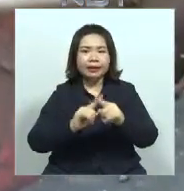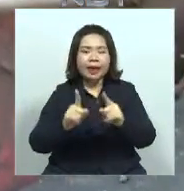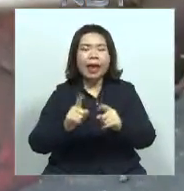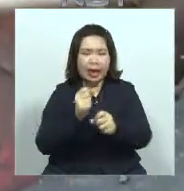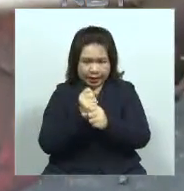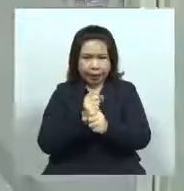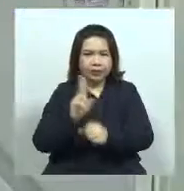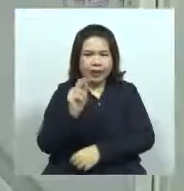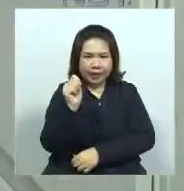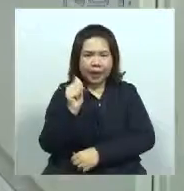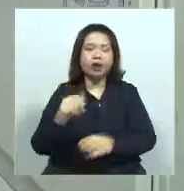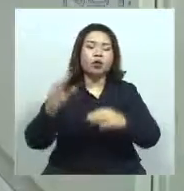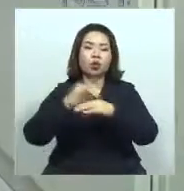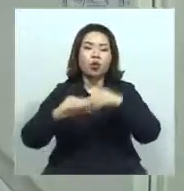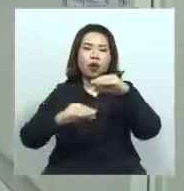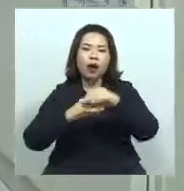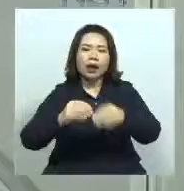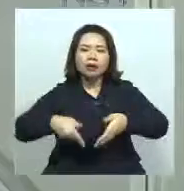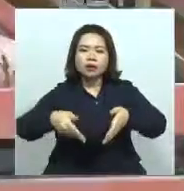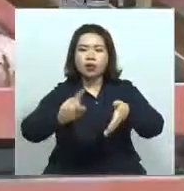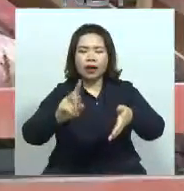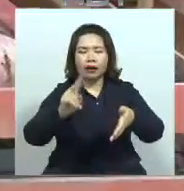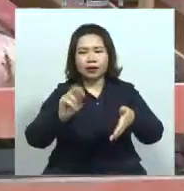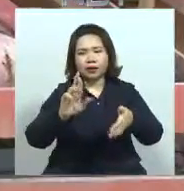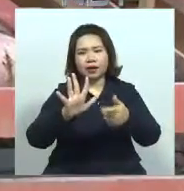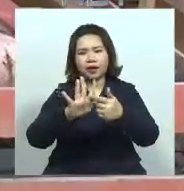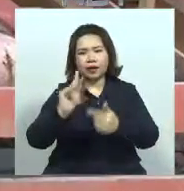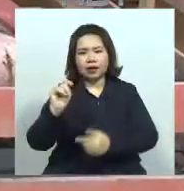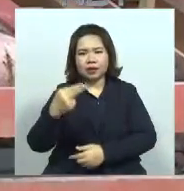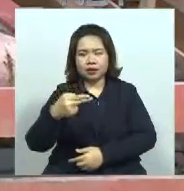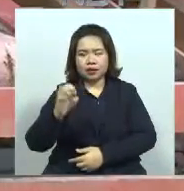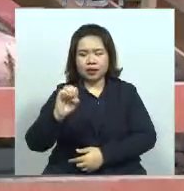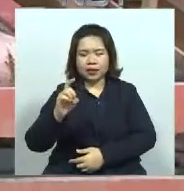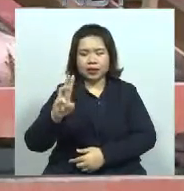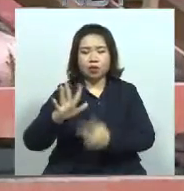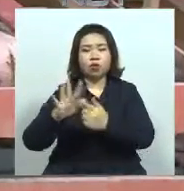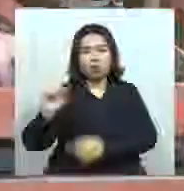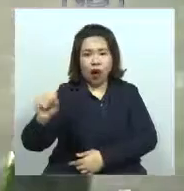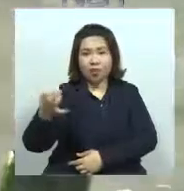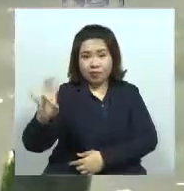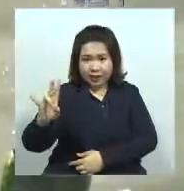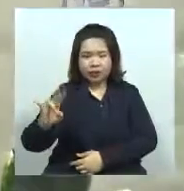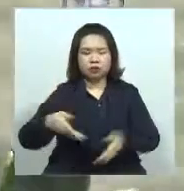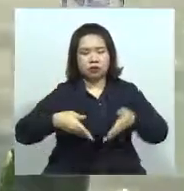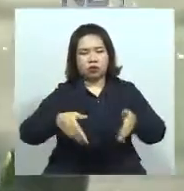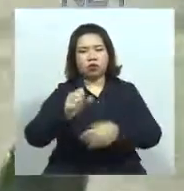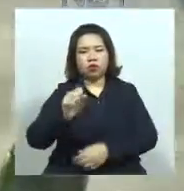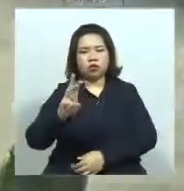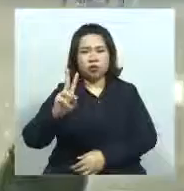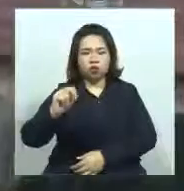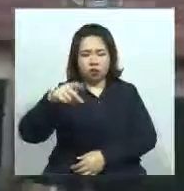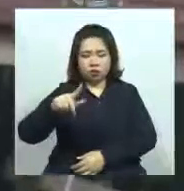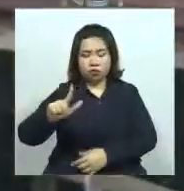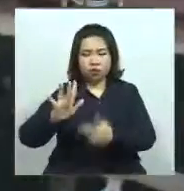การได้แล้วนะคะก็คือโครงการบริเวณถนนนราธิวาสราชนครินทร์17และถนนสวนพลูส่วนโครงการ